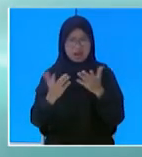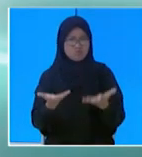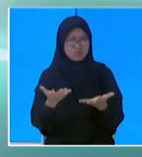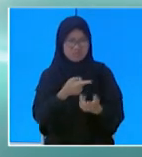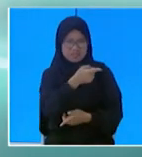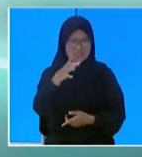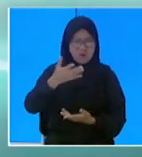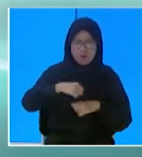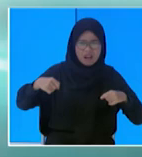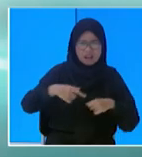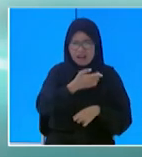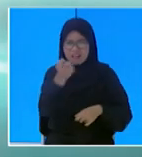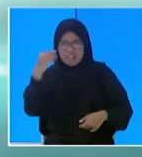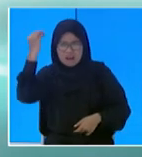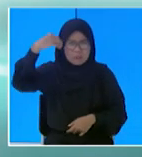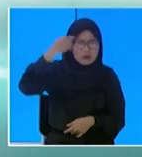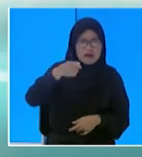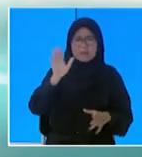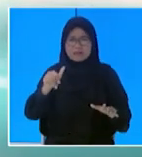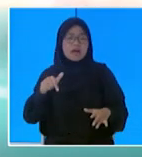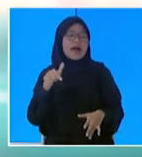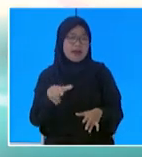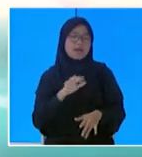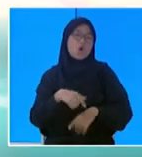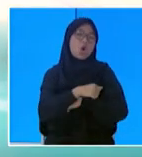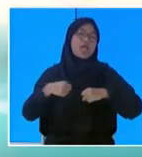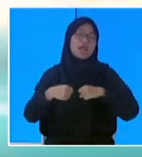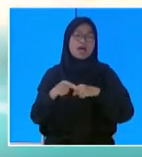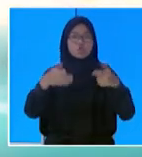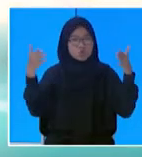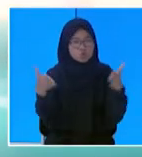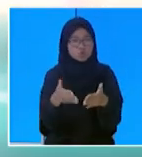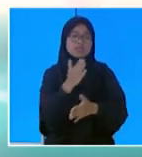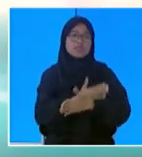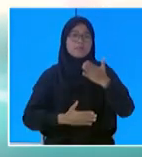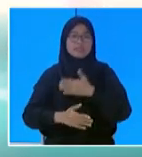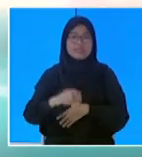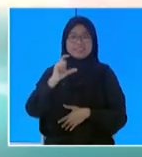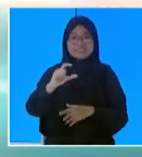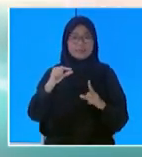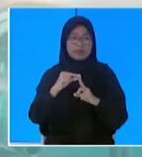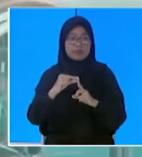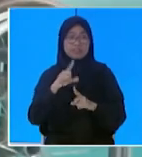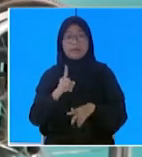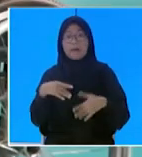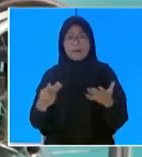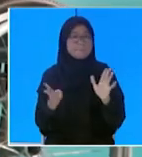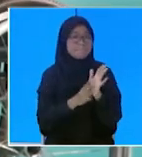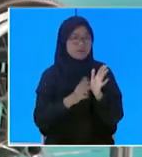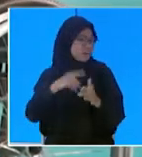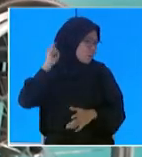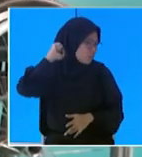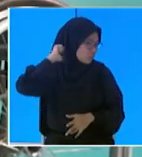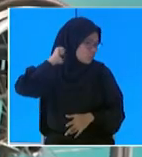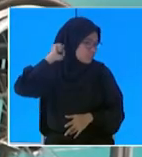olahraga. Cabor ini memang dirancang untuk penyandang disabilitas cerebral palsi atau disabilitas saraf motorik yang disebabkan gangguan otak.